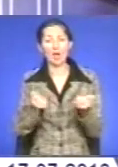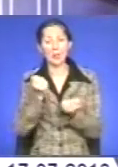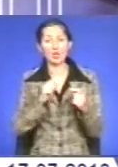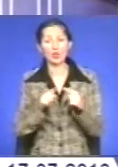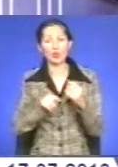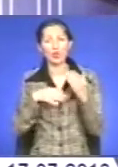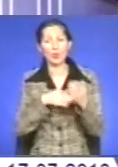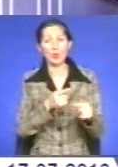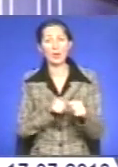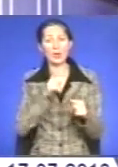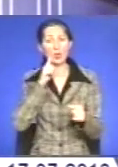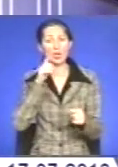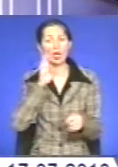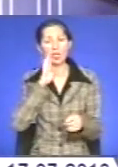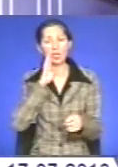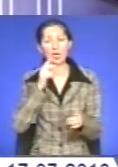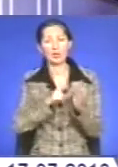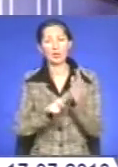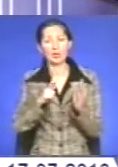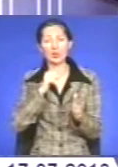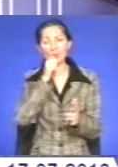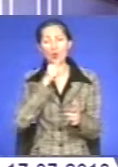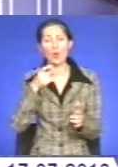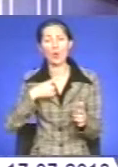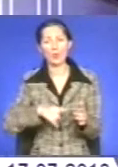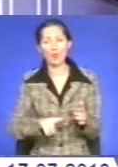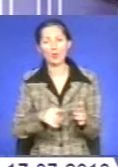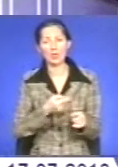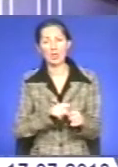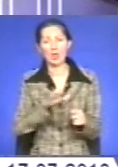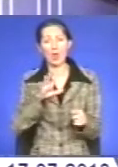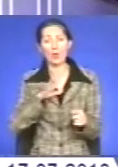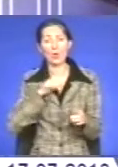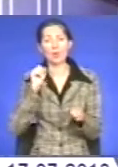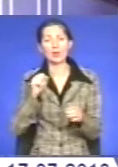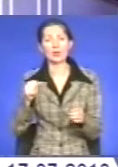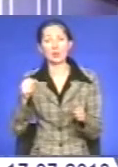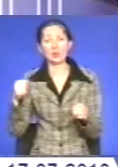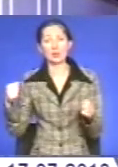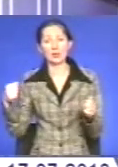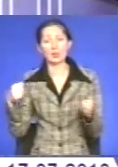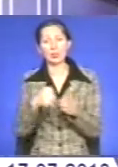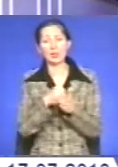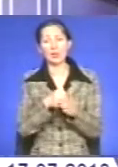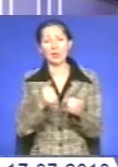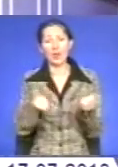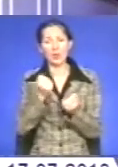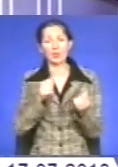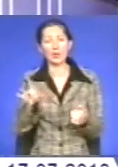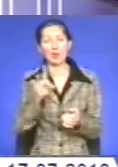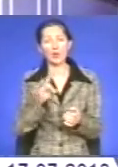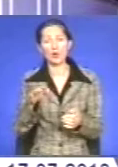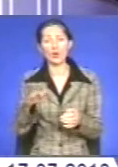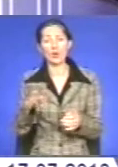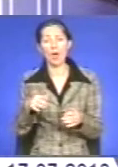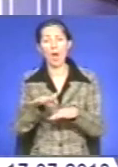Це молода особа 83-го року народження, яка була збита машиною в районі